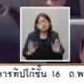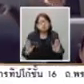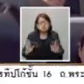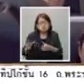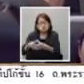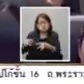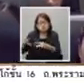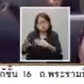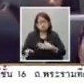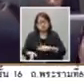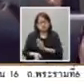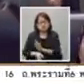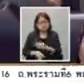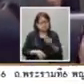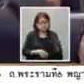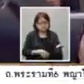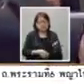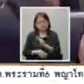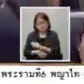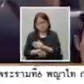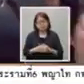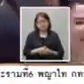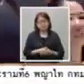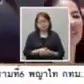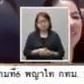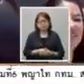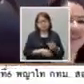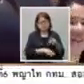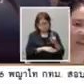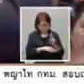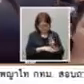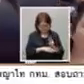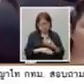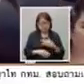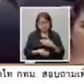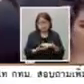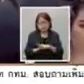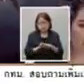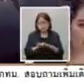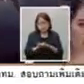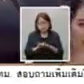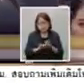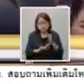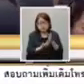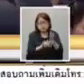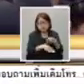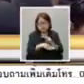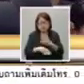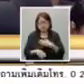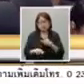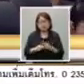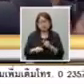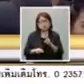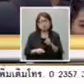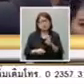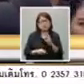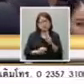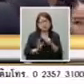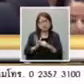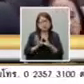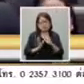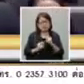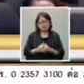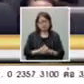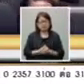เดี๋ยวผมให้โอกาส ท่านประธานฮะ เชิญครับ ผมขออนุญาตเรียนท่านประธานผมวิรัตรัตนเศรษฐ์